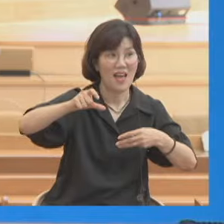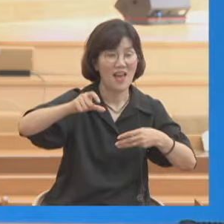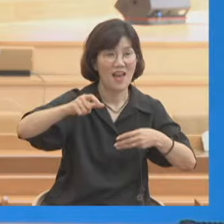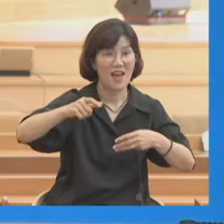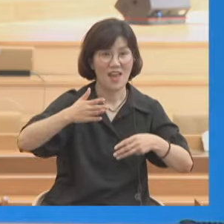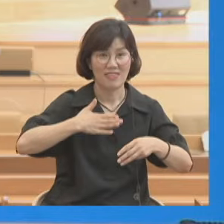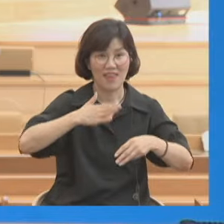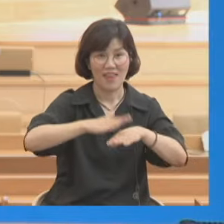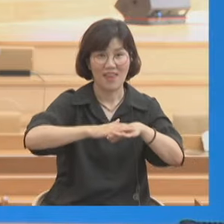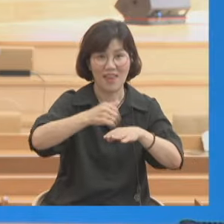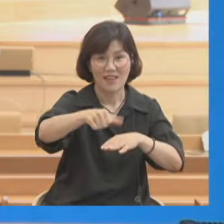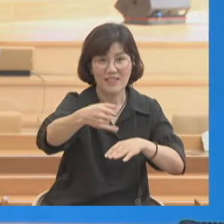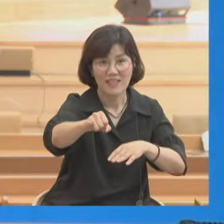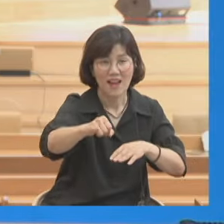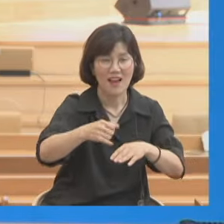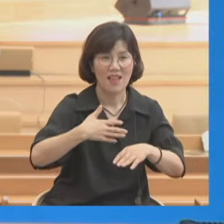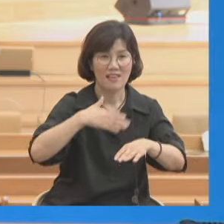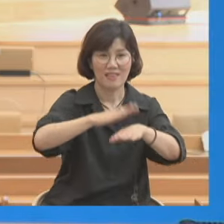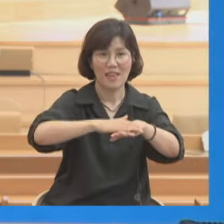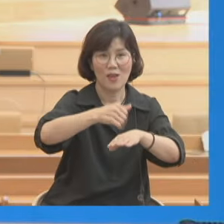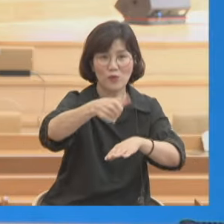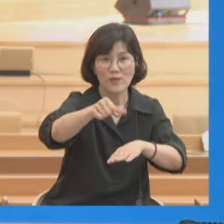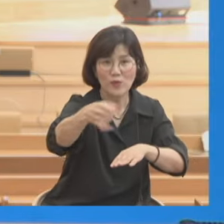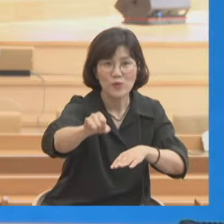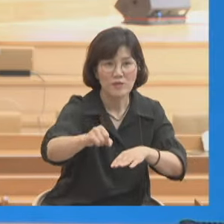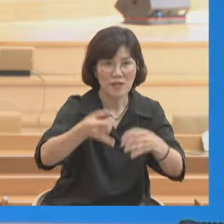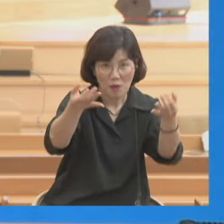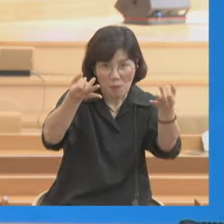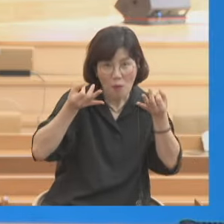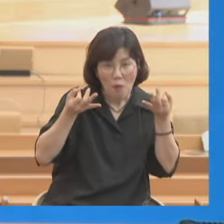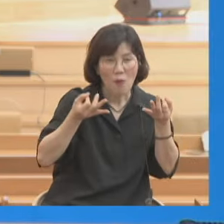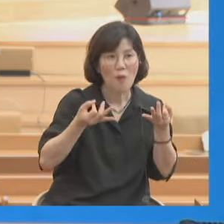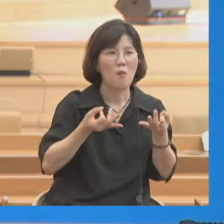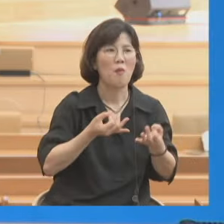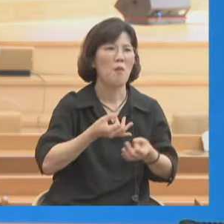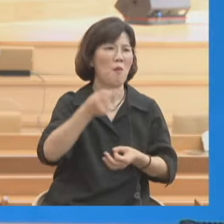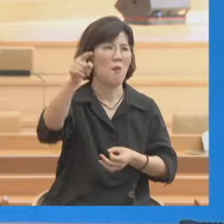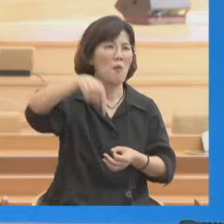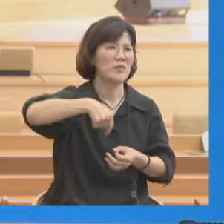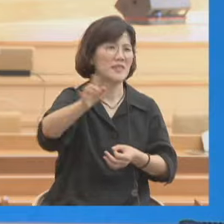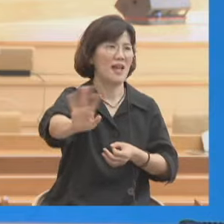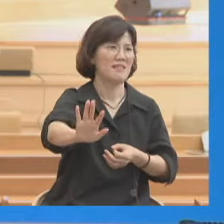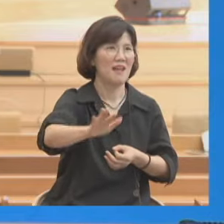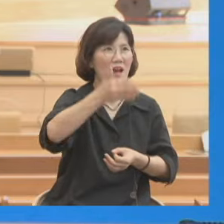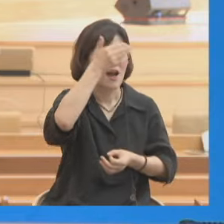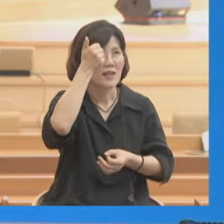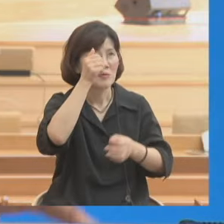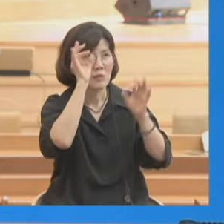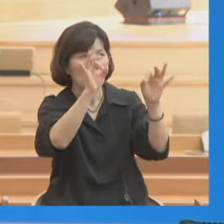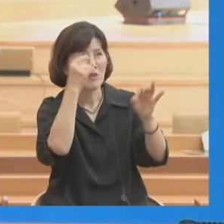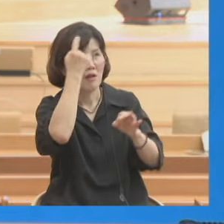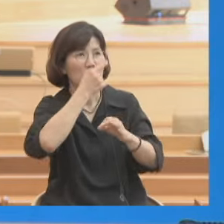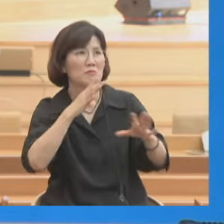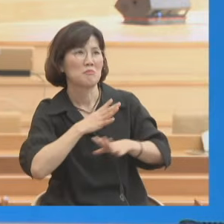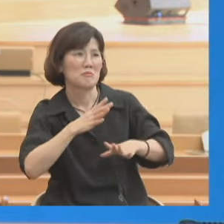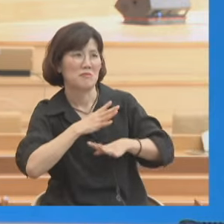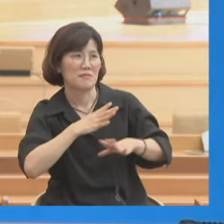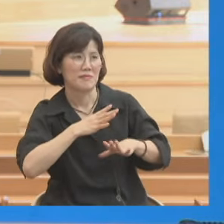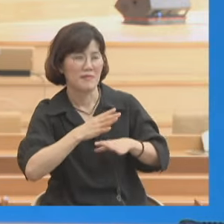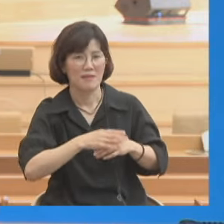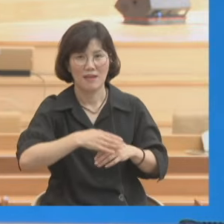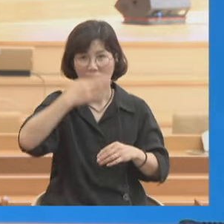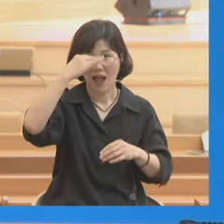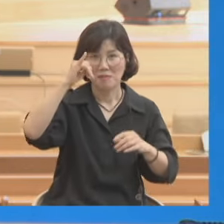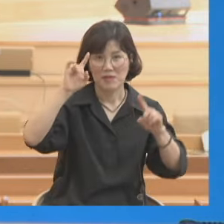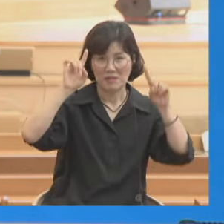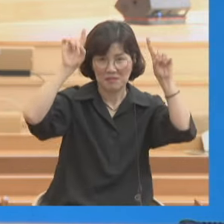아니, 내 손주인데 내게 안 와. 할아버지 무섭다고, 어? 할머니